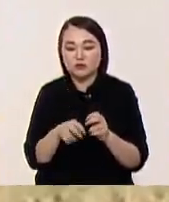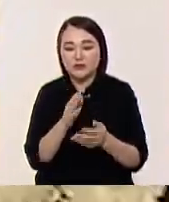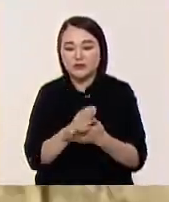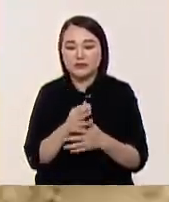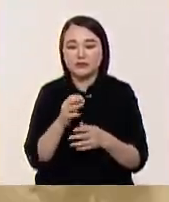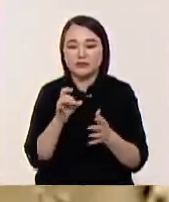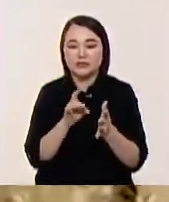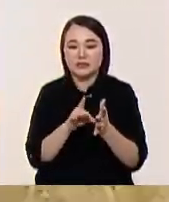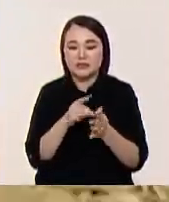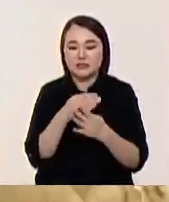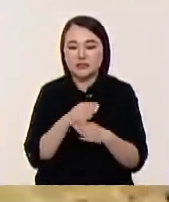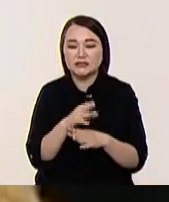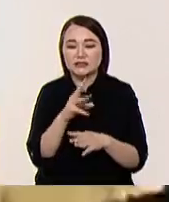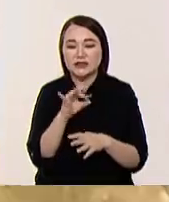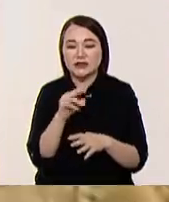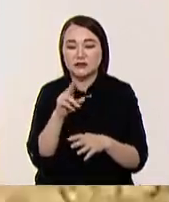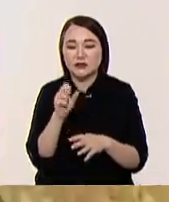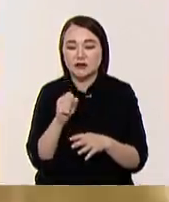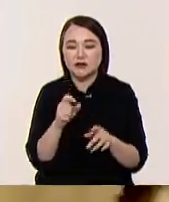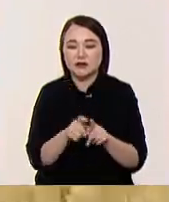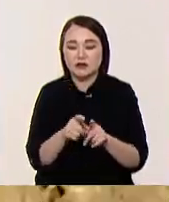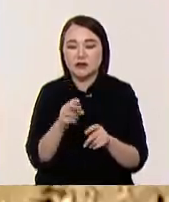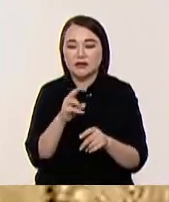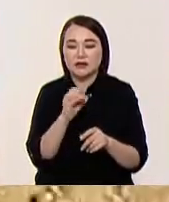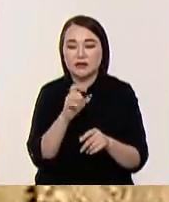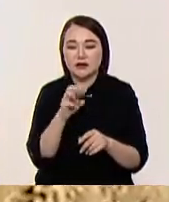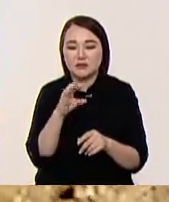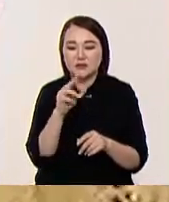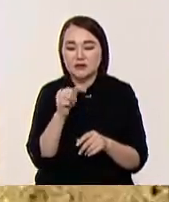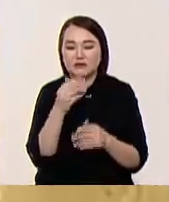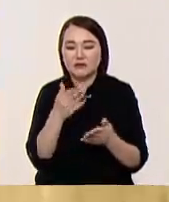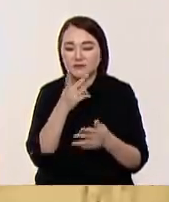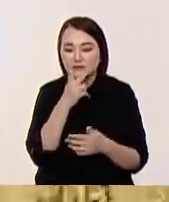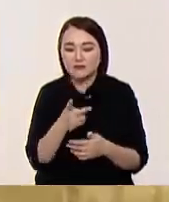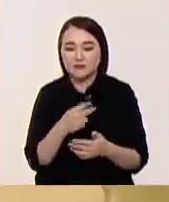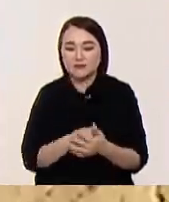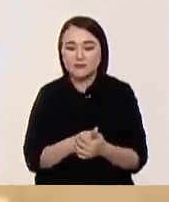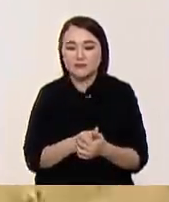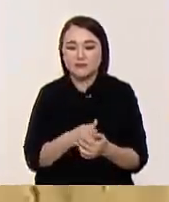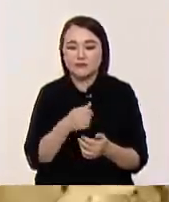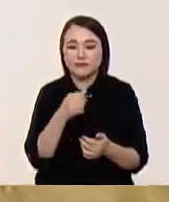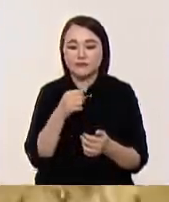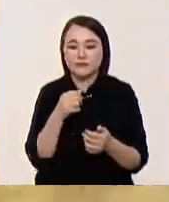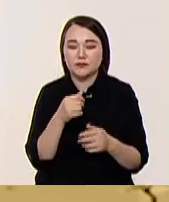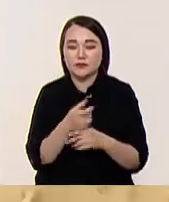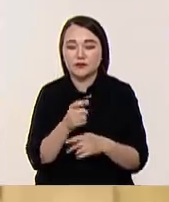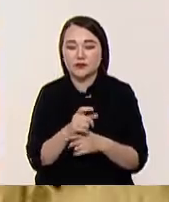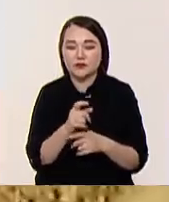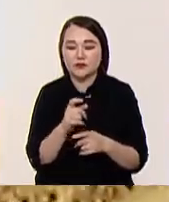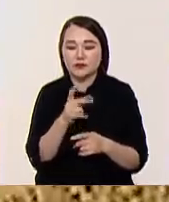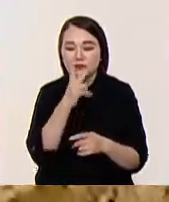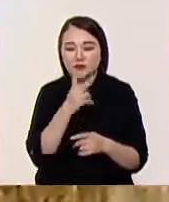сколы, скребки, фрагменты керамики. Вот мы видим, орудия лежат.